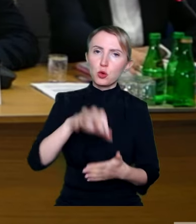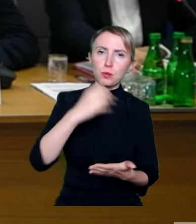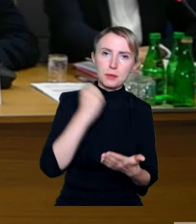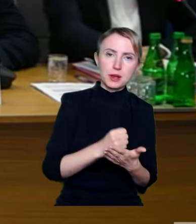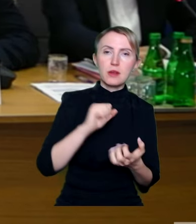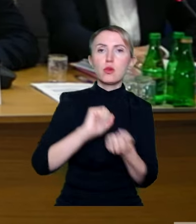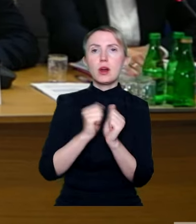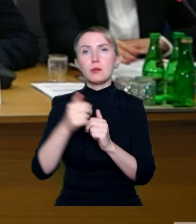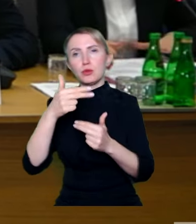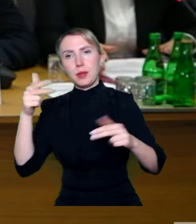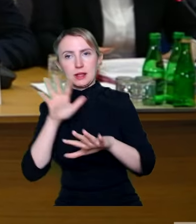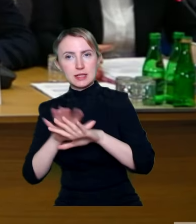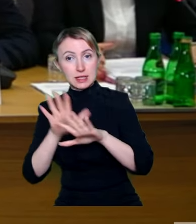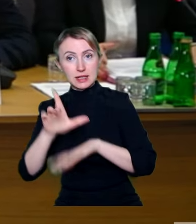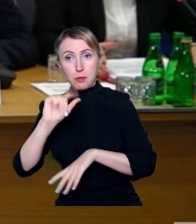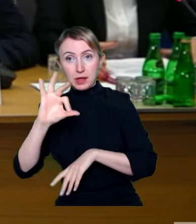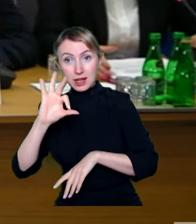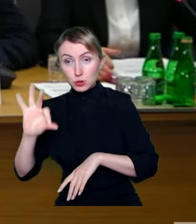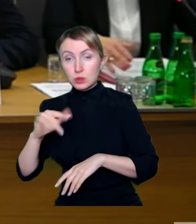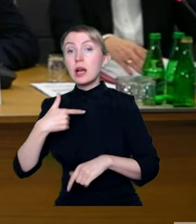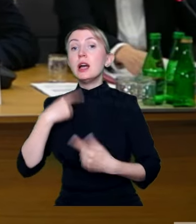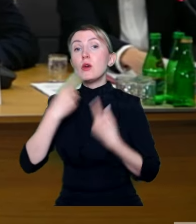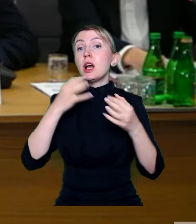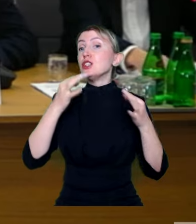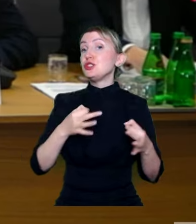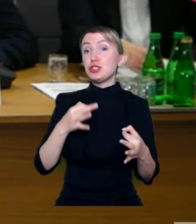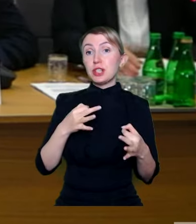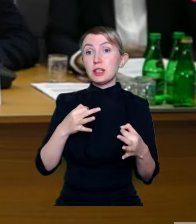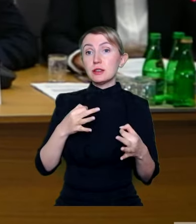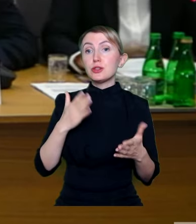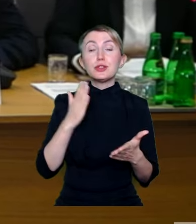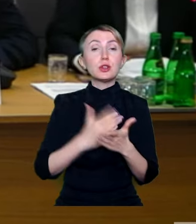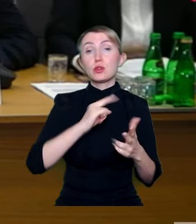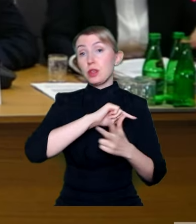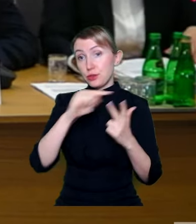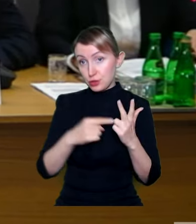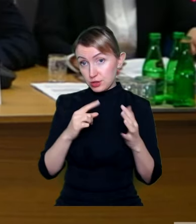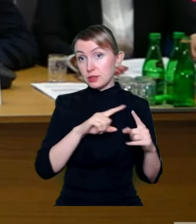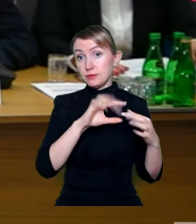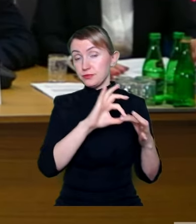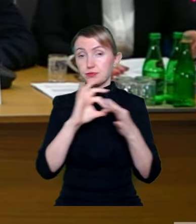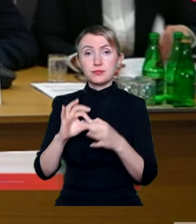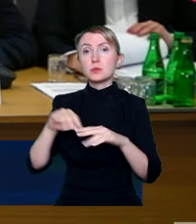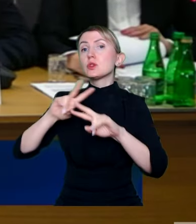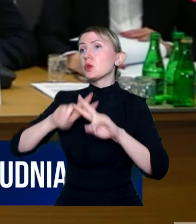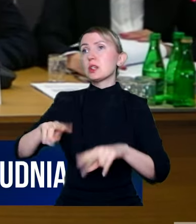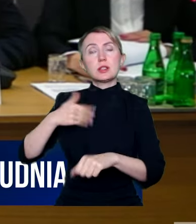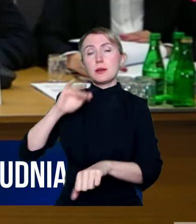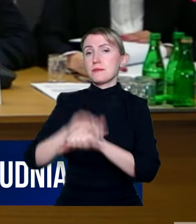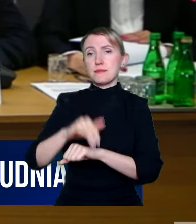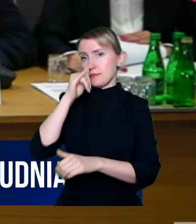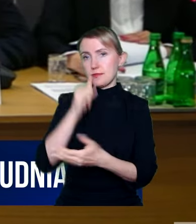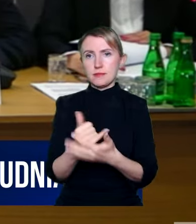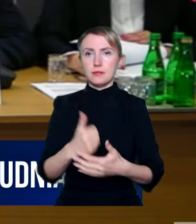o systemie. W związku z czym uważam, że dzisiaj niestety oprócz tych, które się powtarzają, nie potrafię poprzeć żadnych z